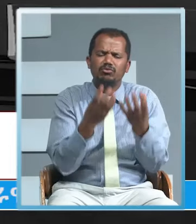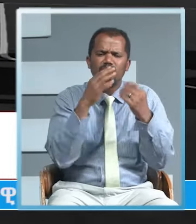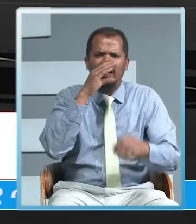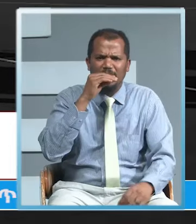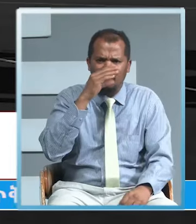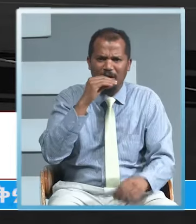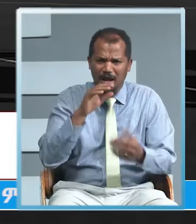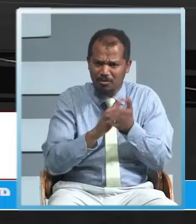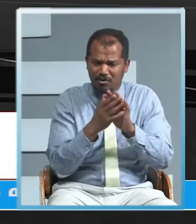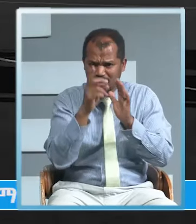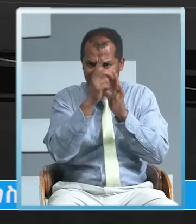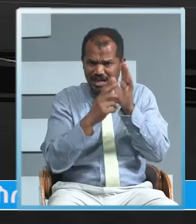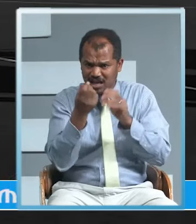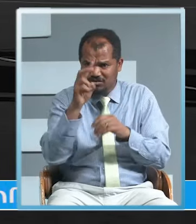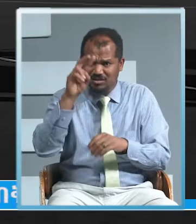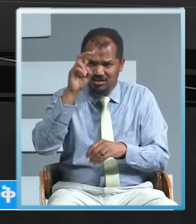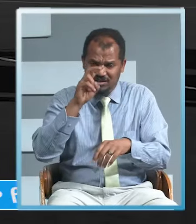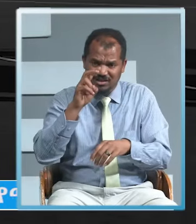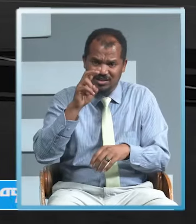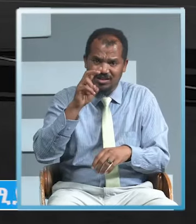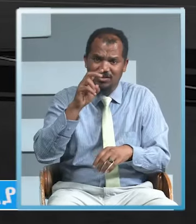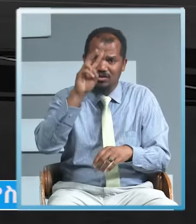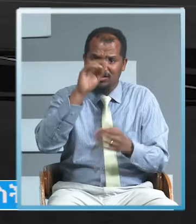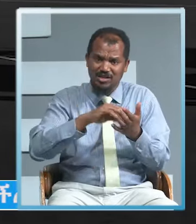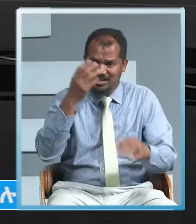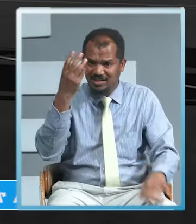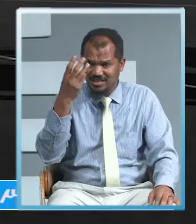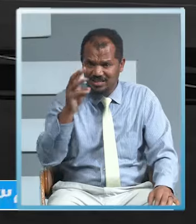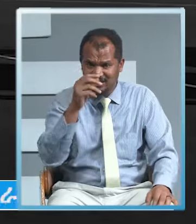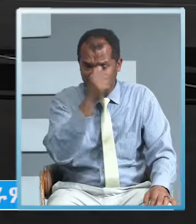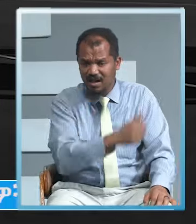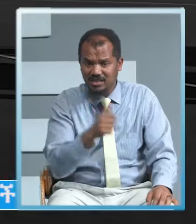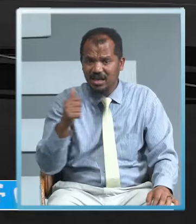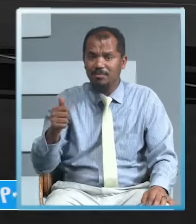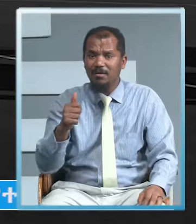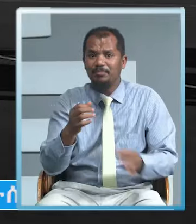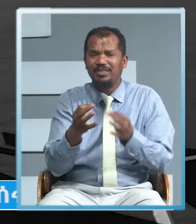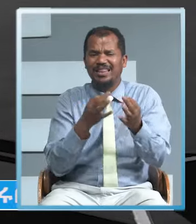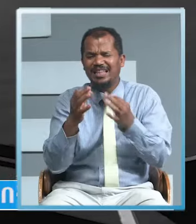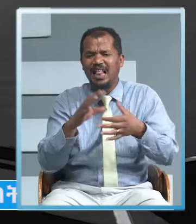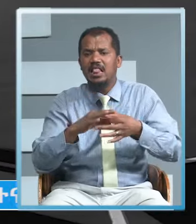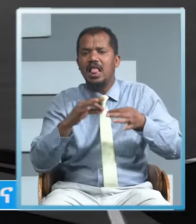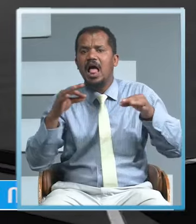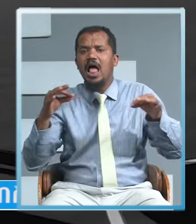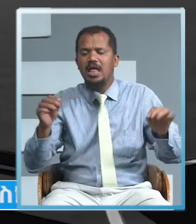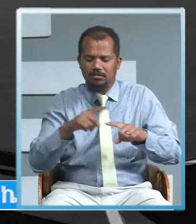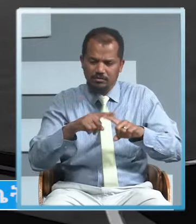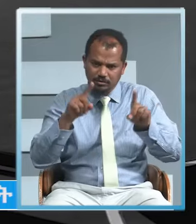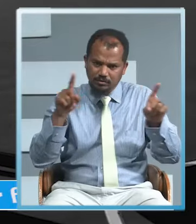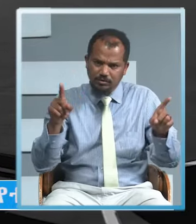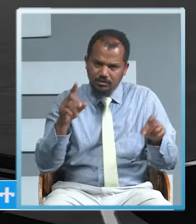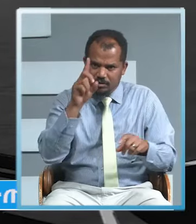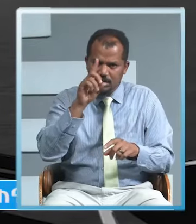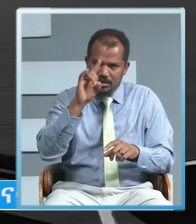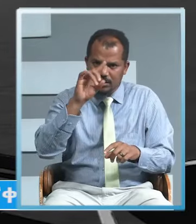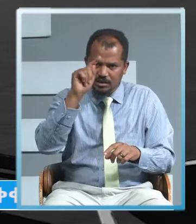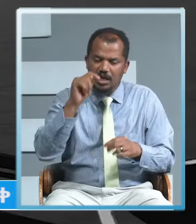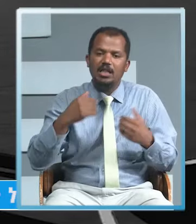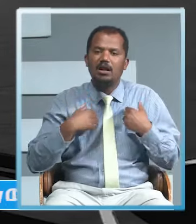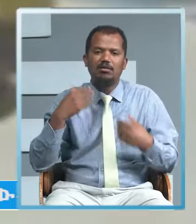የተነገረ ቢሆንም የካቲት 12 ቀን 2016 ዓመተ ምህረት በአዲስ አበባ የተገለጠው ታሪክ የተለየ ይዘት